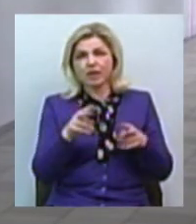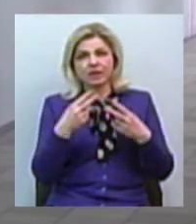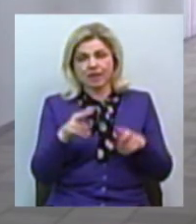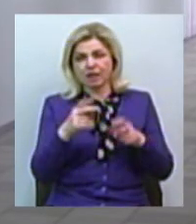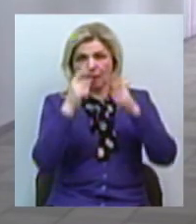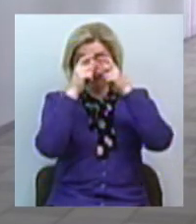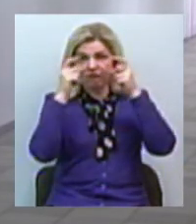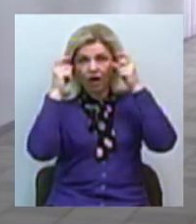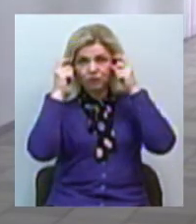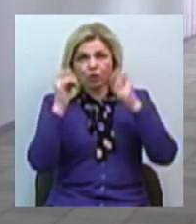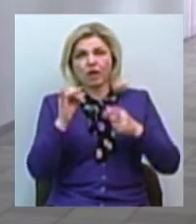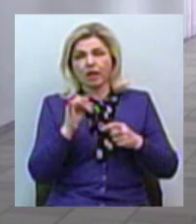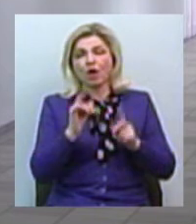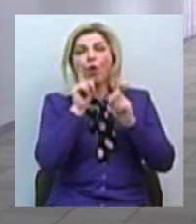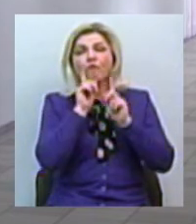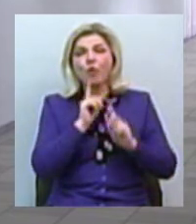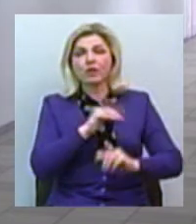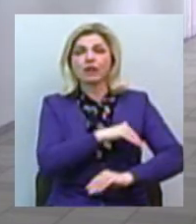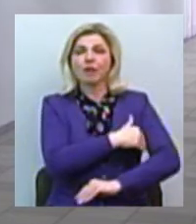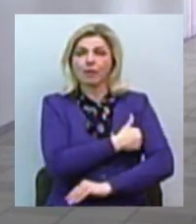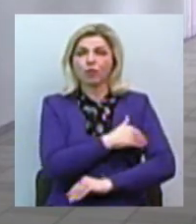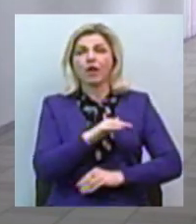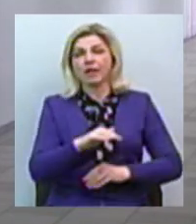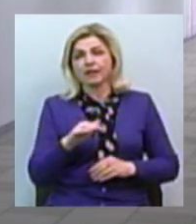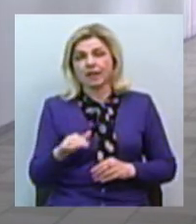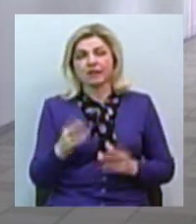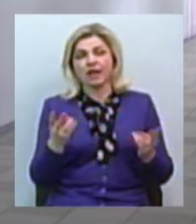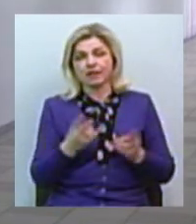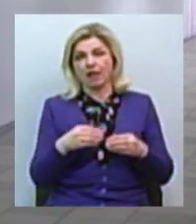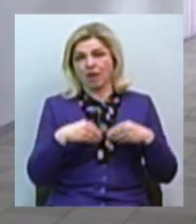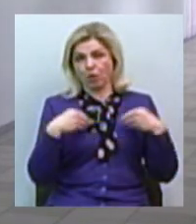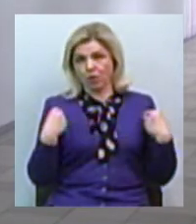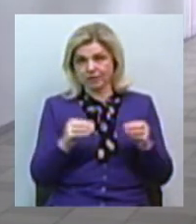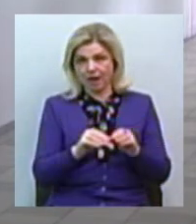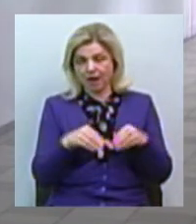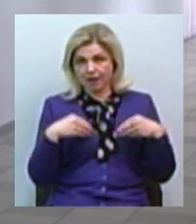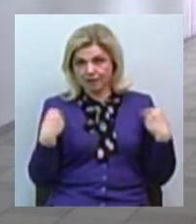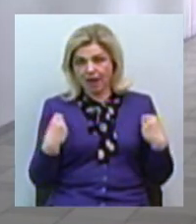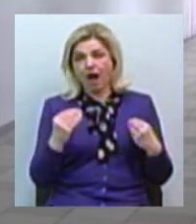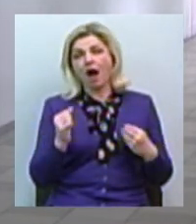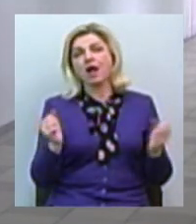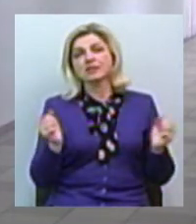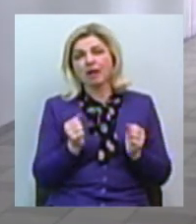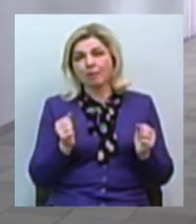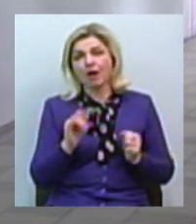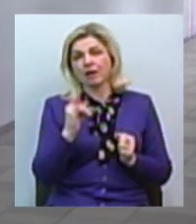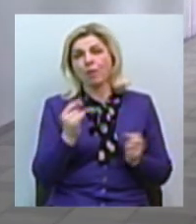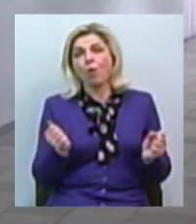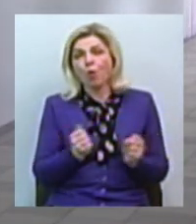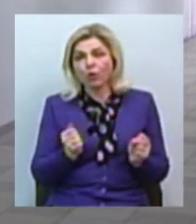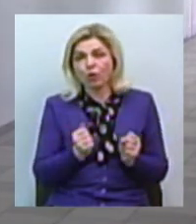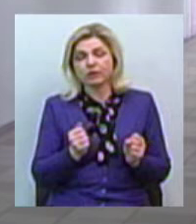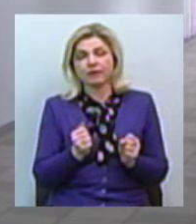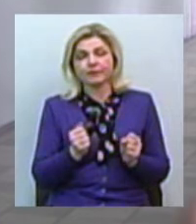пов'язку. Там підтримується комфортна температура. Дитину треба роздягти. А взимку дитині холодно, а